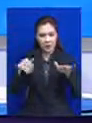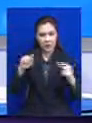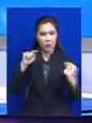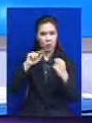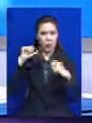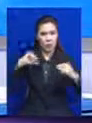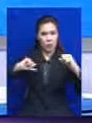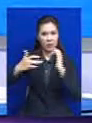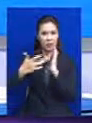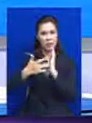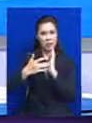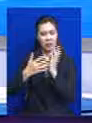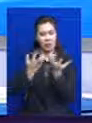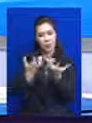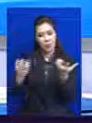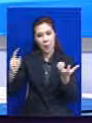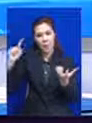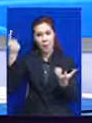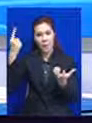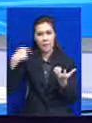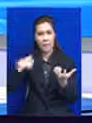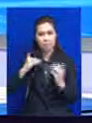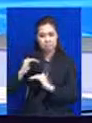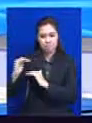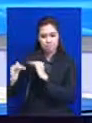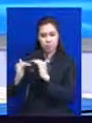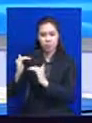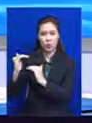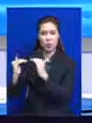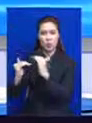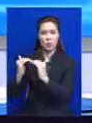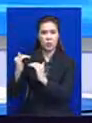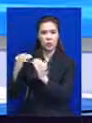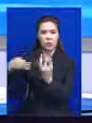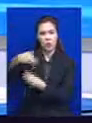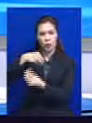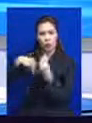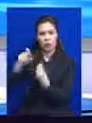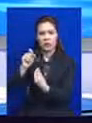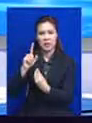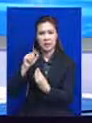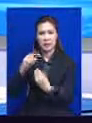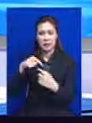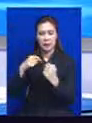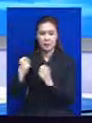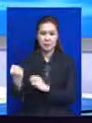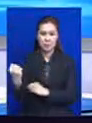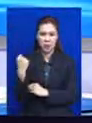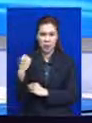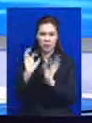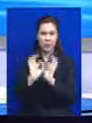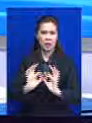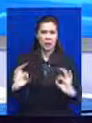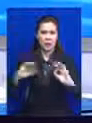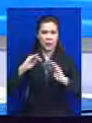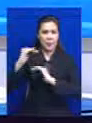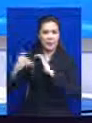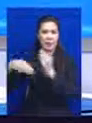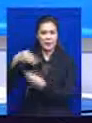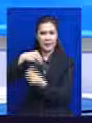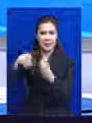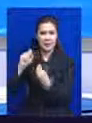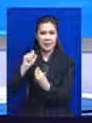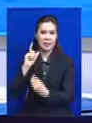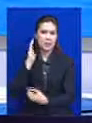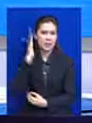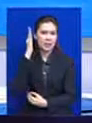สตร์และเทคโนโลยีและนวัตกรรมและเป็นการขับเคลื่อนเศรษฐกิจฐานรากให้มีความมั่นคงซึ่งจะเป็นส่วนสำคัญในการพัฒนาเศรษฐกิจในอนาค